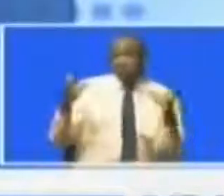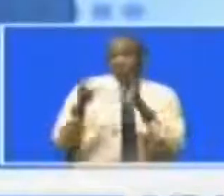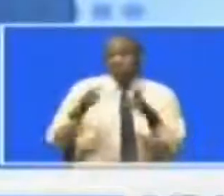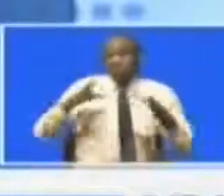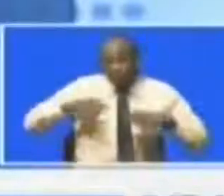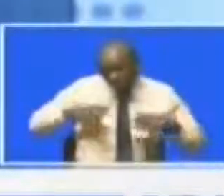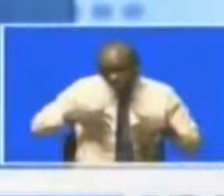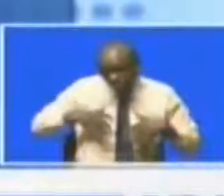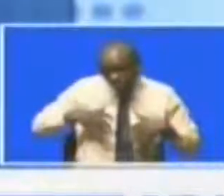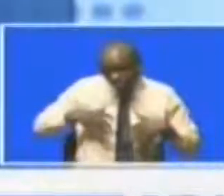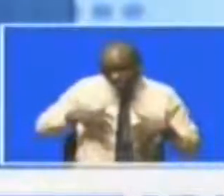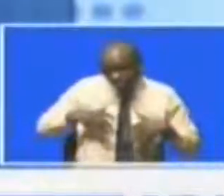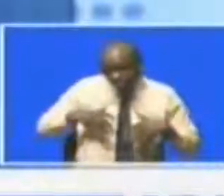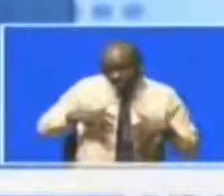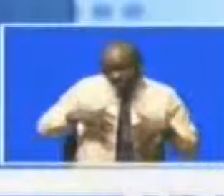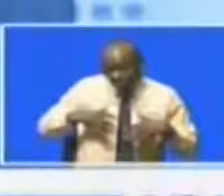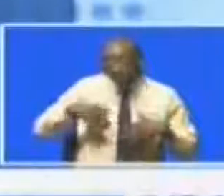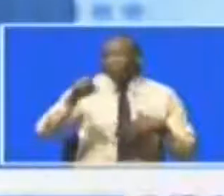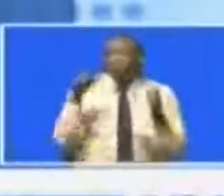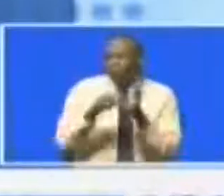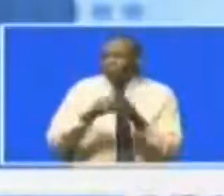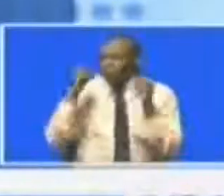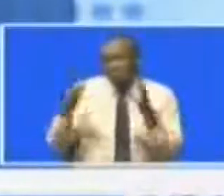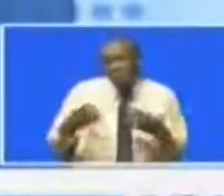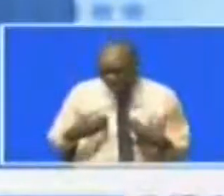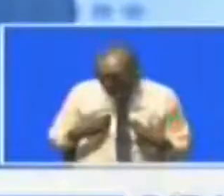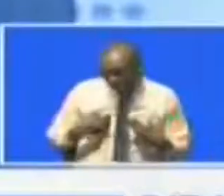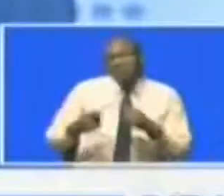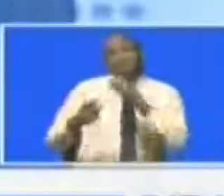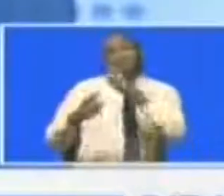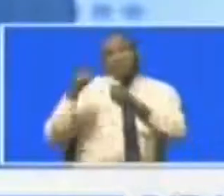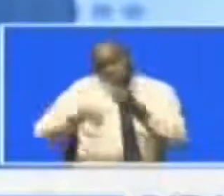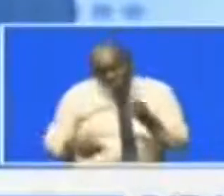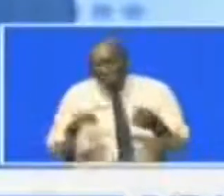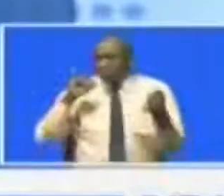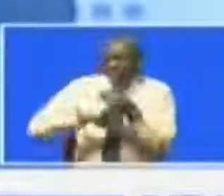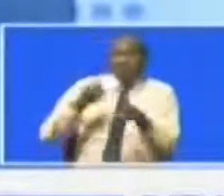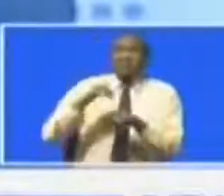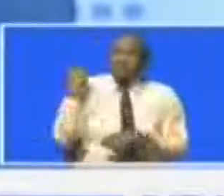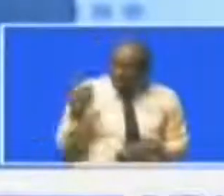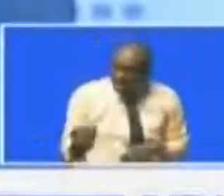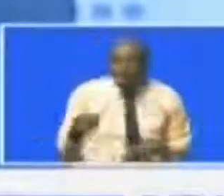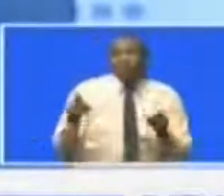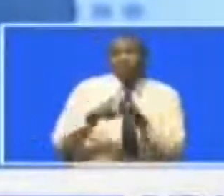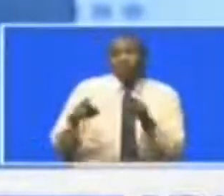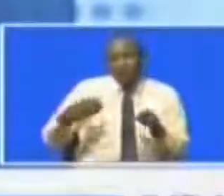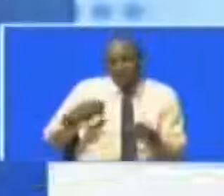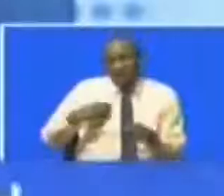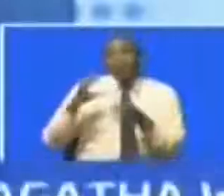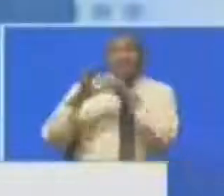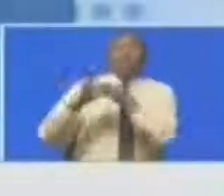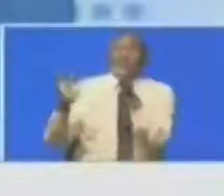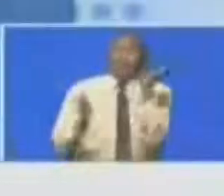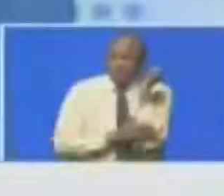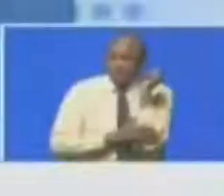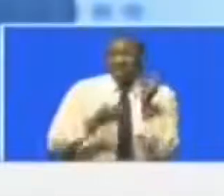wako na shida mingi. Kuna tumesema ukeketaji, ndoa ya mapema, kuna pia hii yenye inaitwa bidding culture, yenye